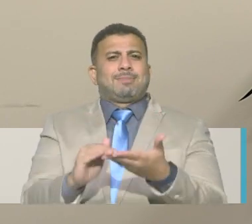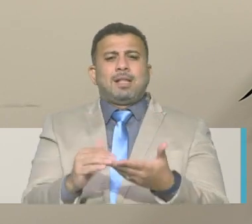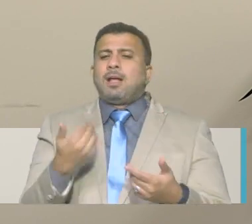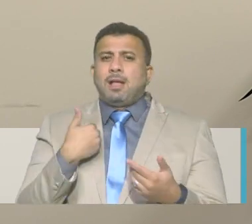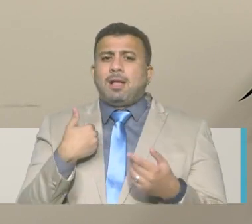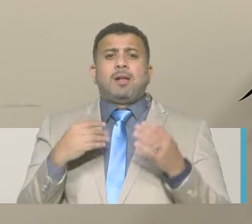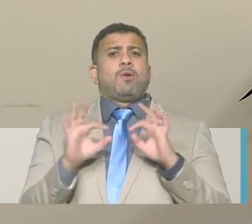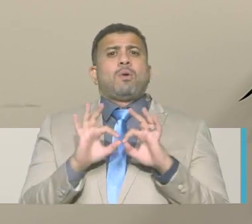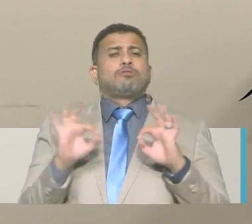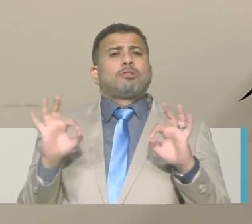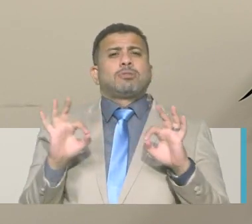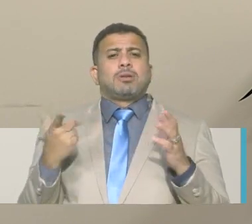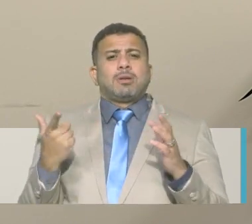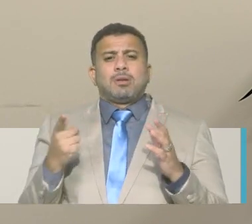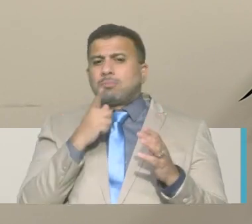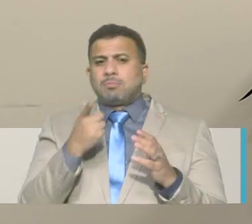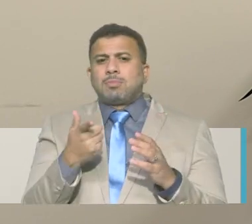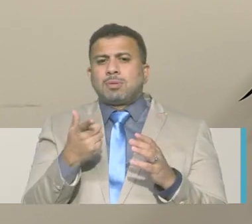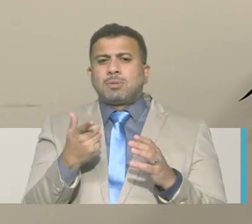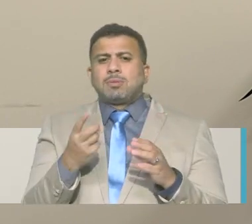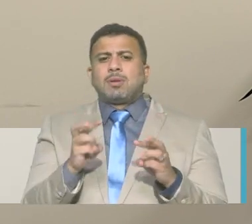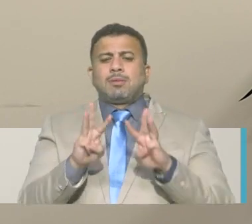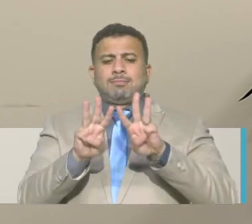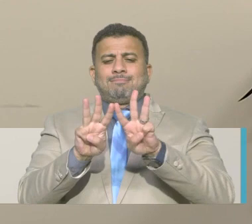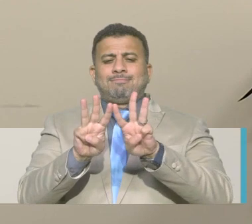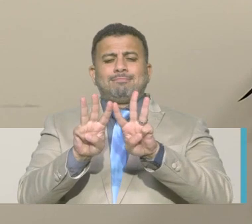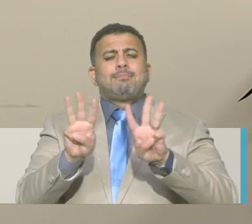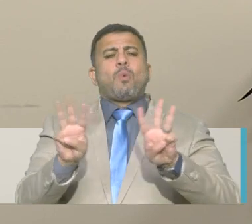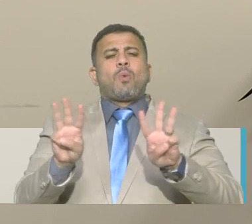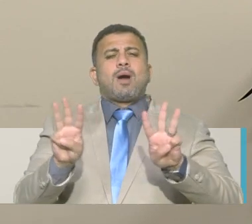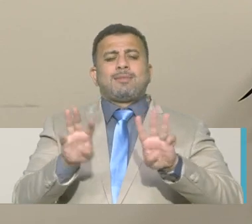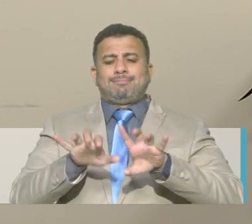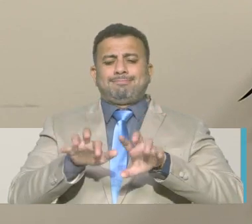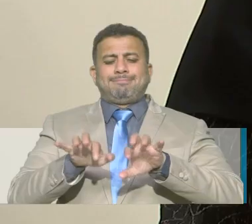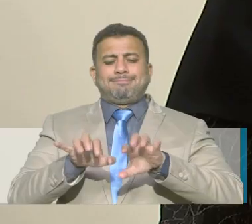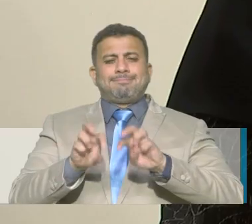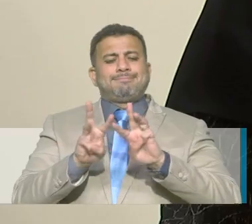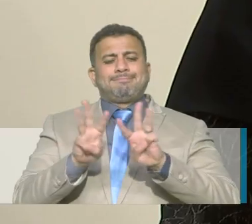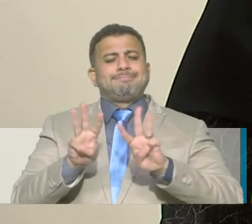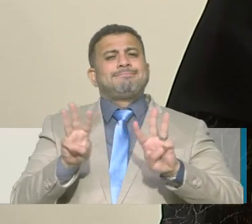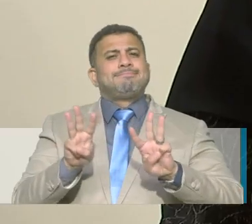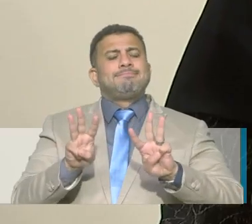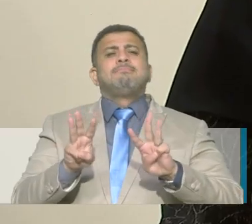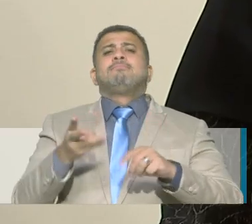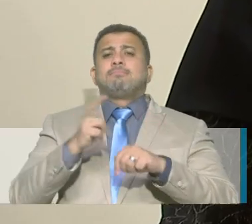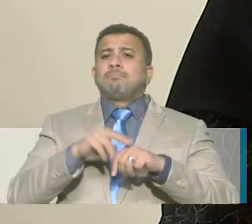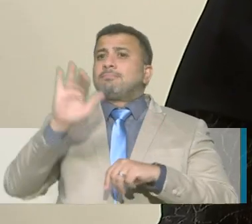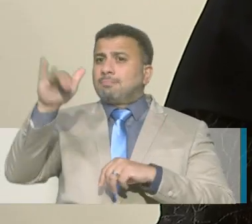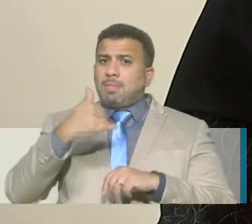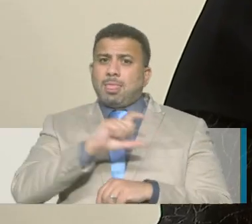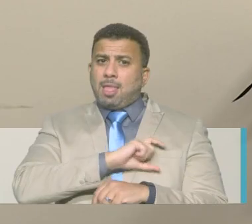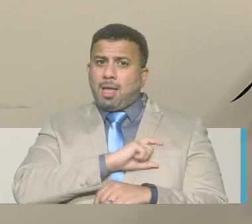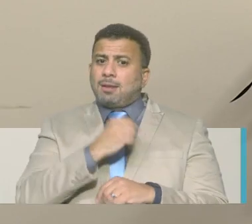وفرنا وسيلة التقديم عبر الموقع الإلكتروني، كذلك بالحضور الشخصي